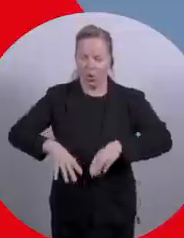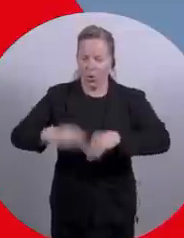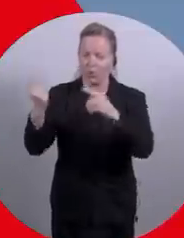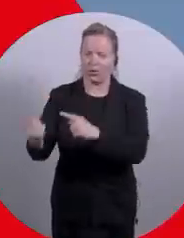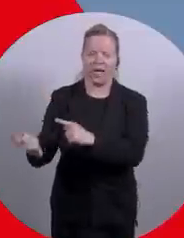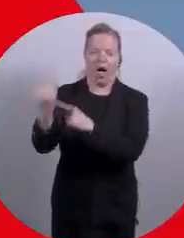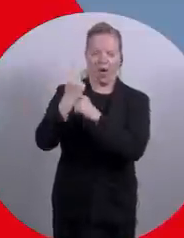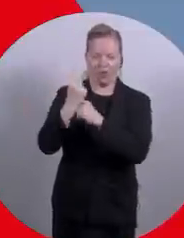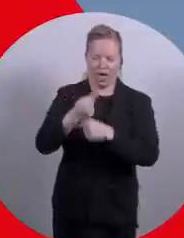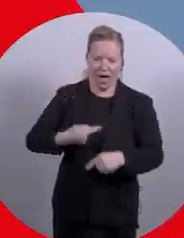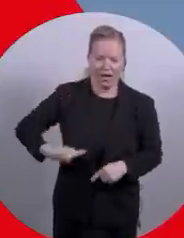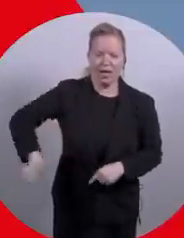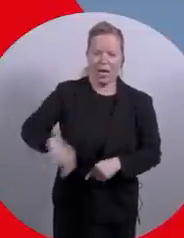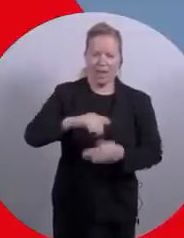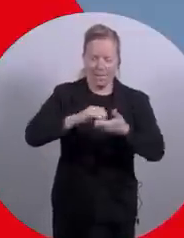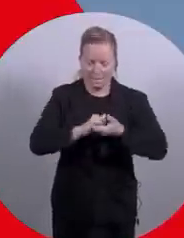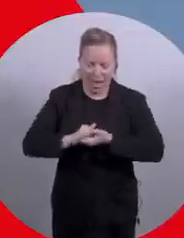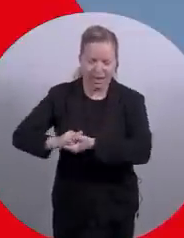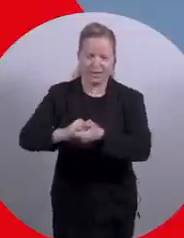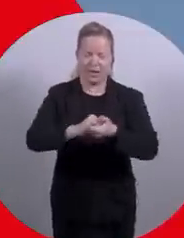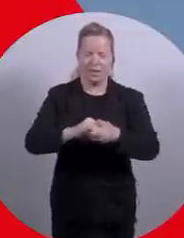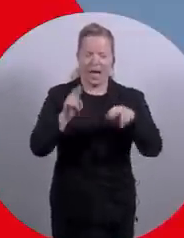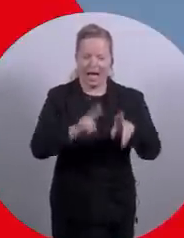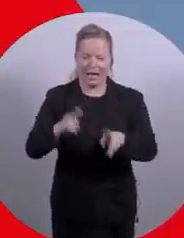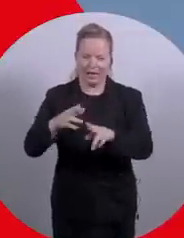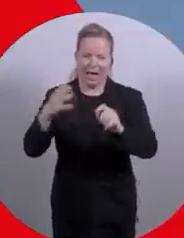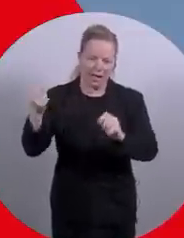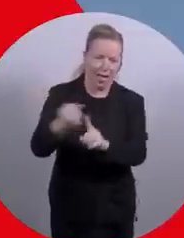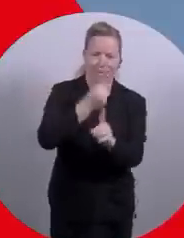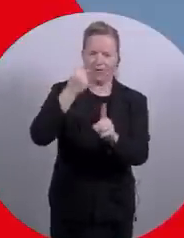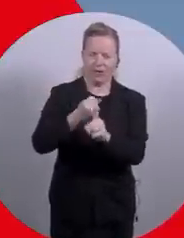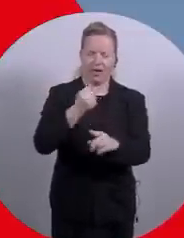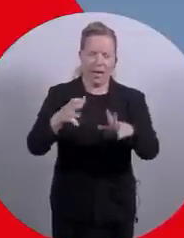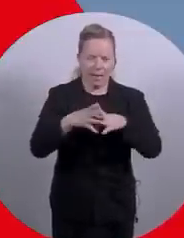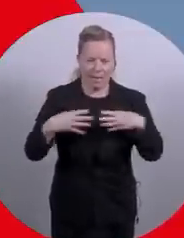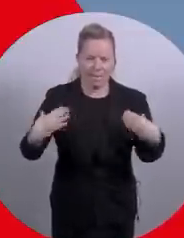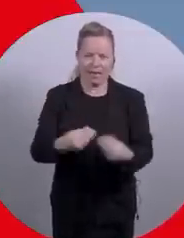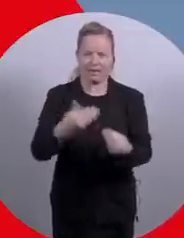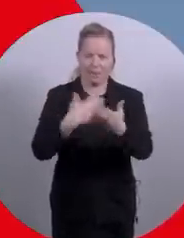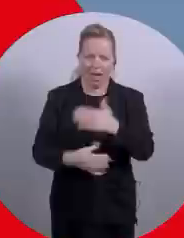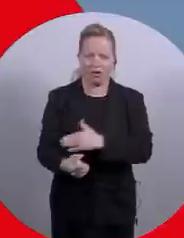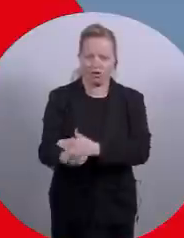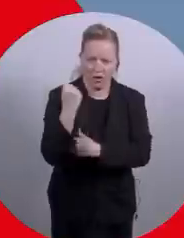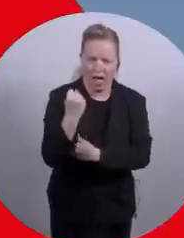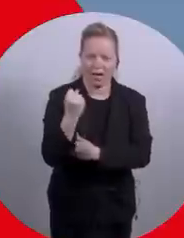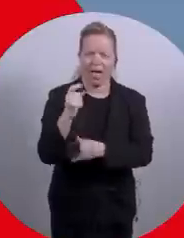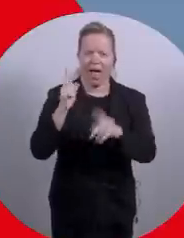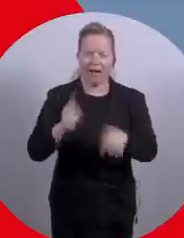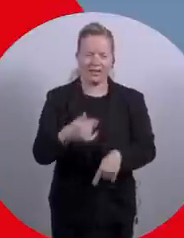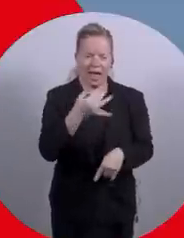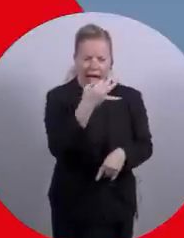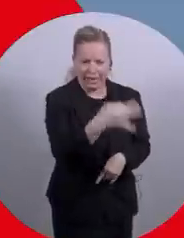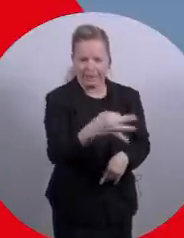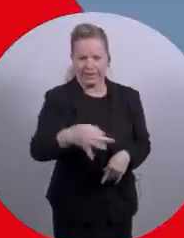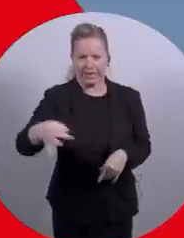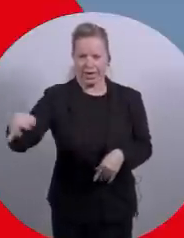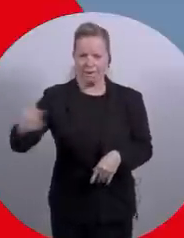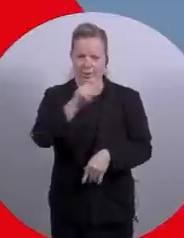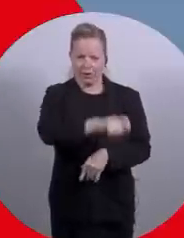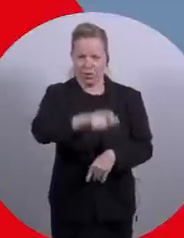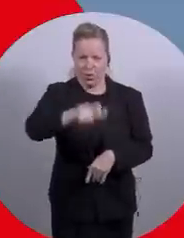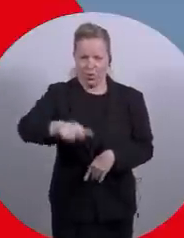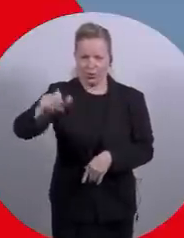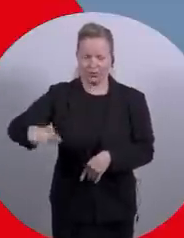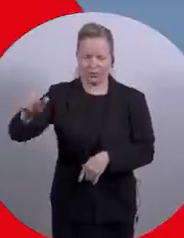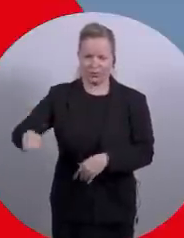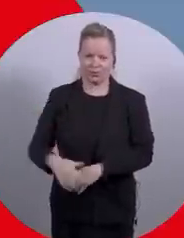um Rechte zu kämpfen liebe Genossinnen und Genossen und gemeinsam stärker zu sein als jeder und jeder Einzelne von uns und